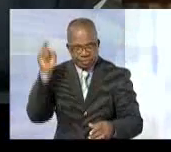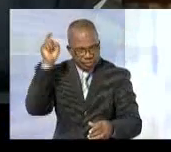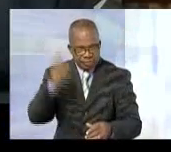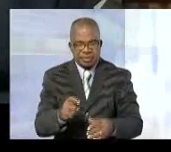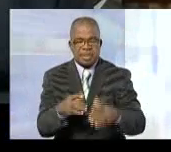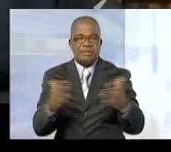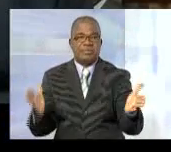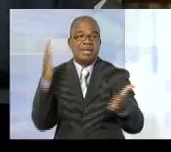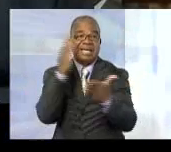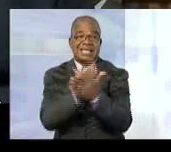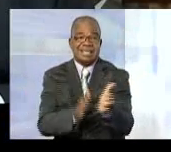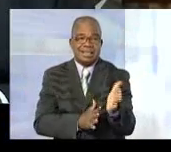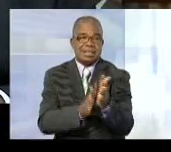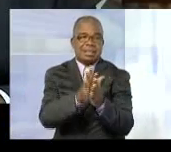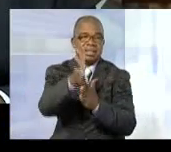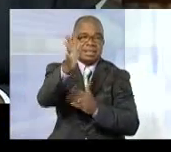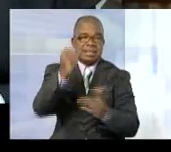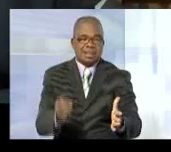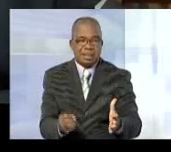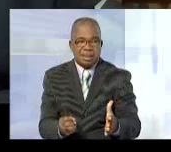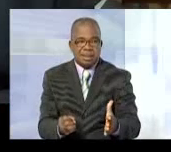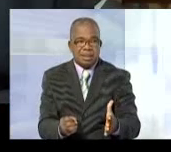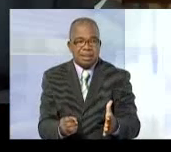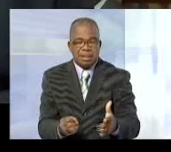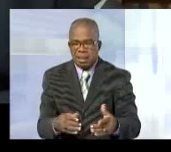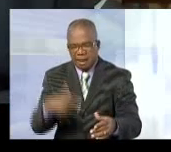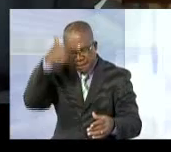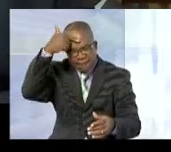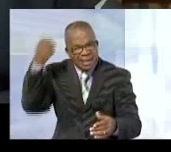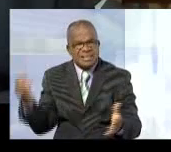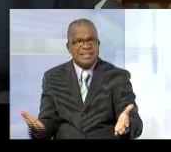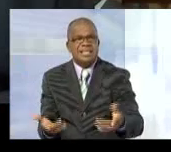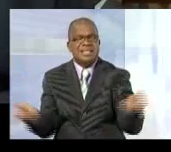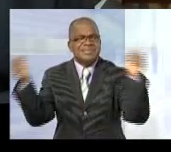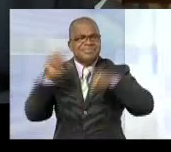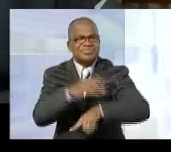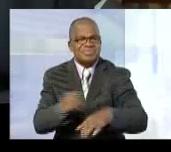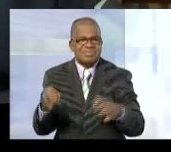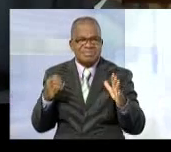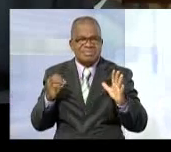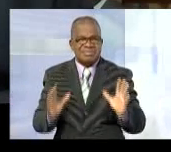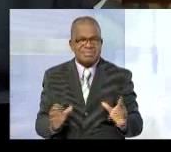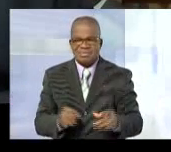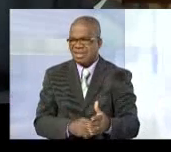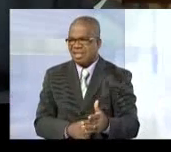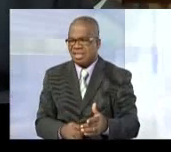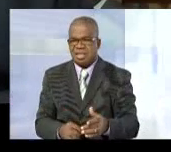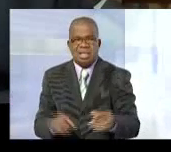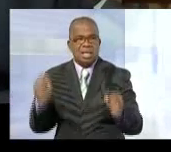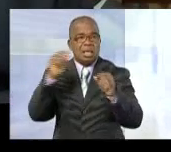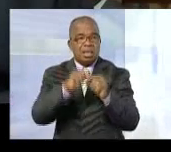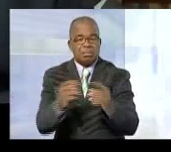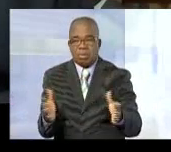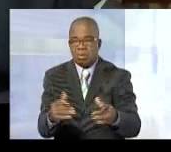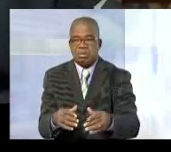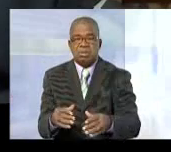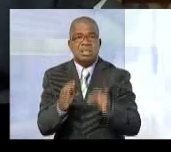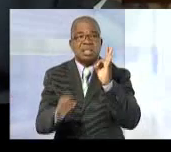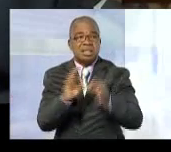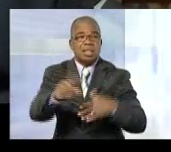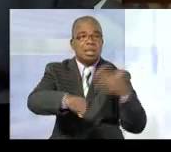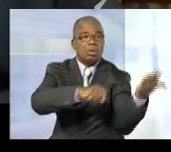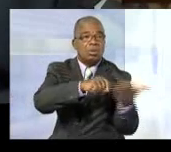brousse. Car le feu que nous allumons aux fins d'aménagement d'une parcelle culturelle ou de